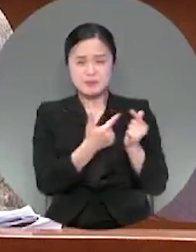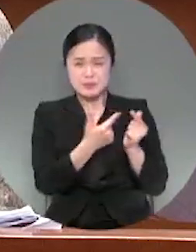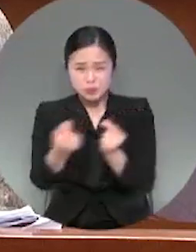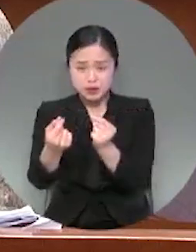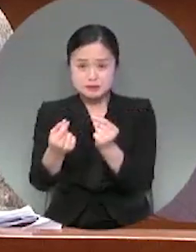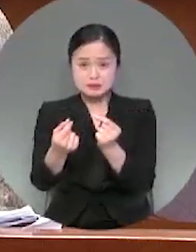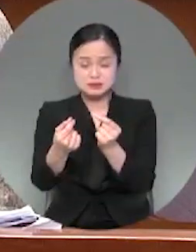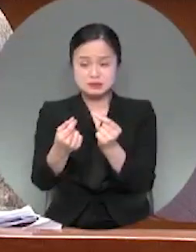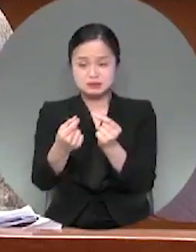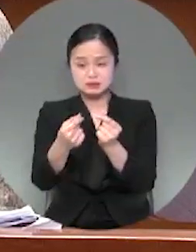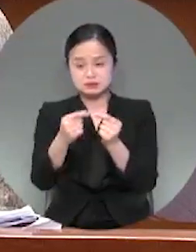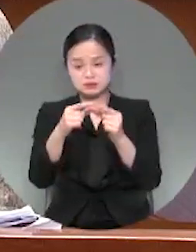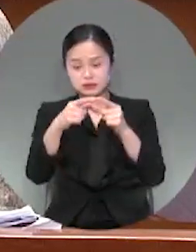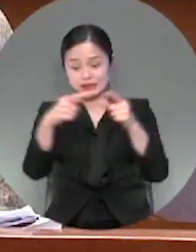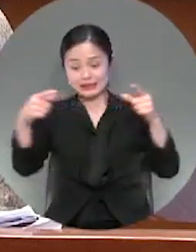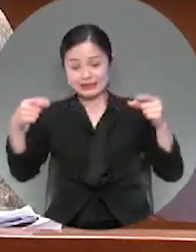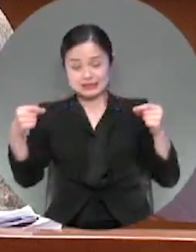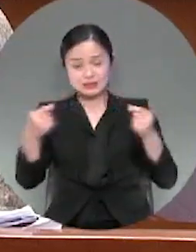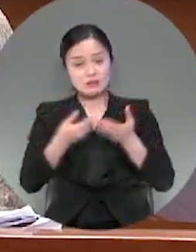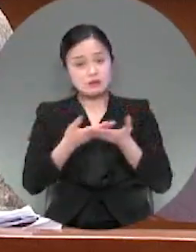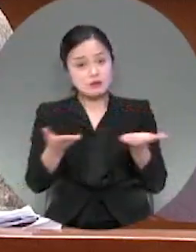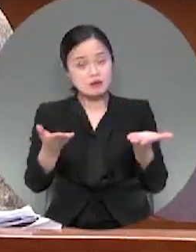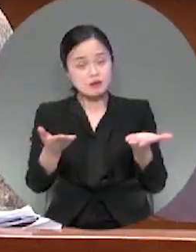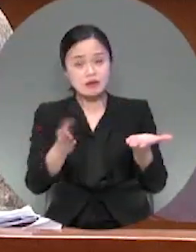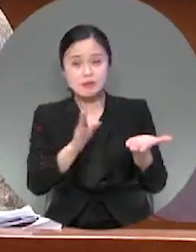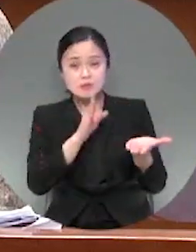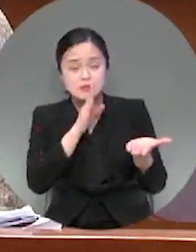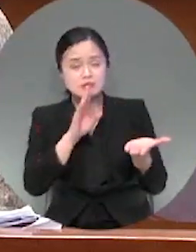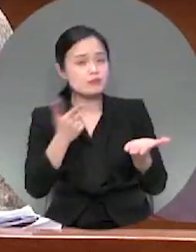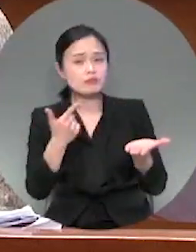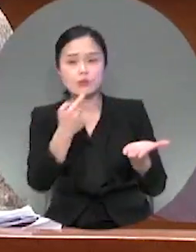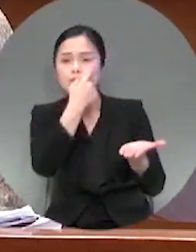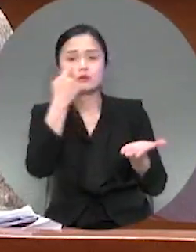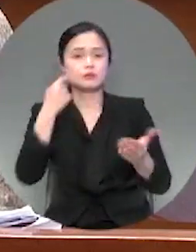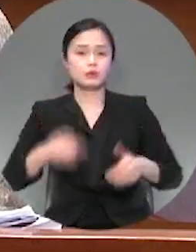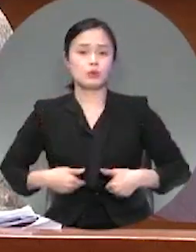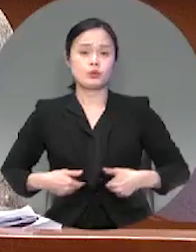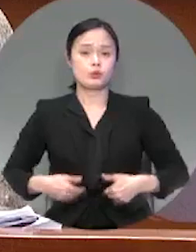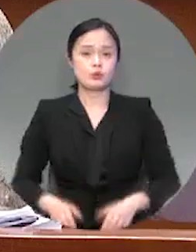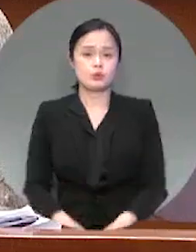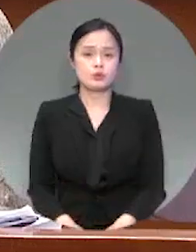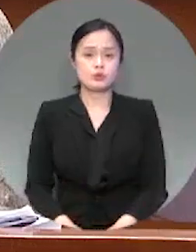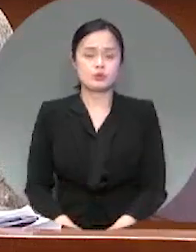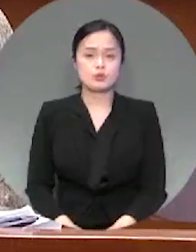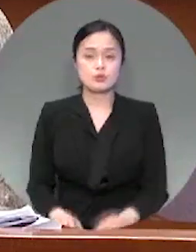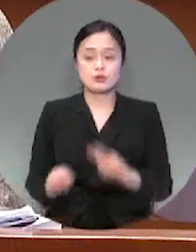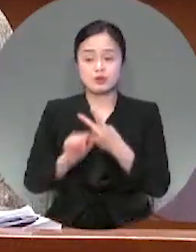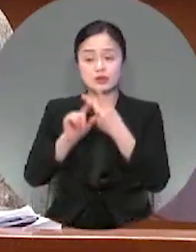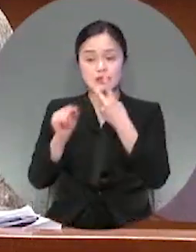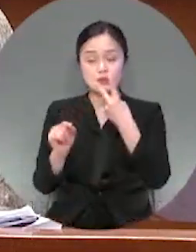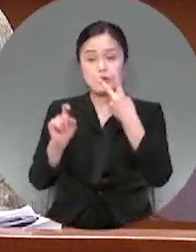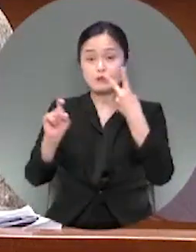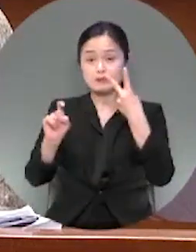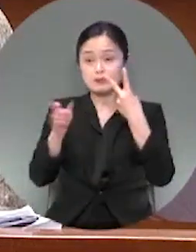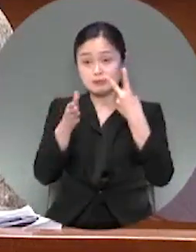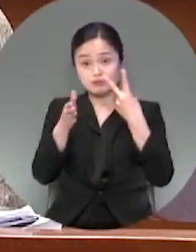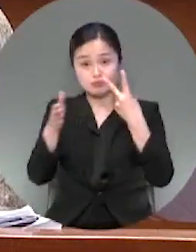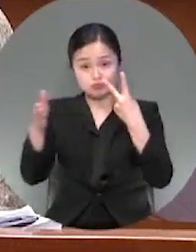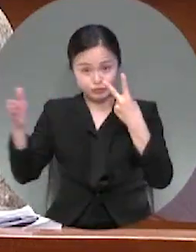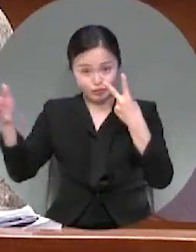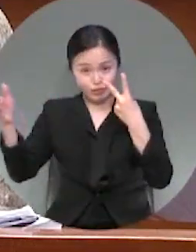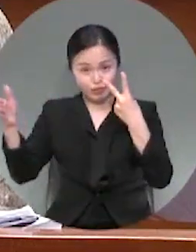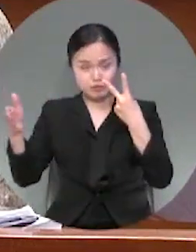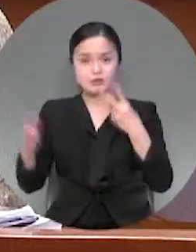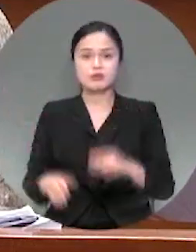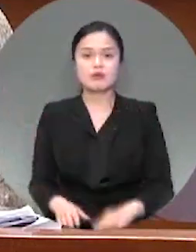환자가 이제 의사의 모니터링을 받아서 의사가 투약 여부를 판단했는데요. 이제 2월 10일부터는 일반과 집중이